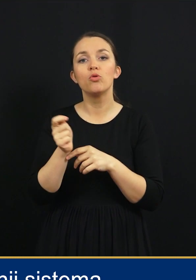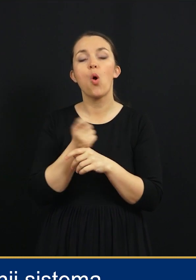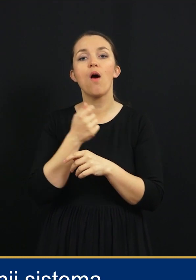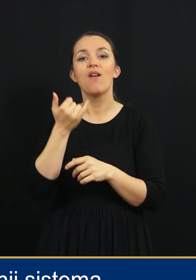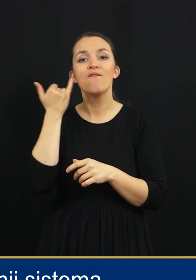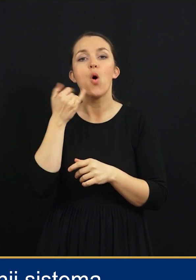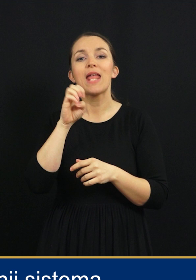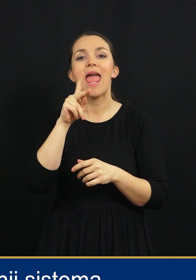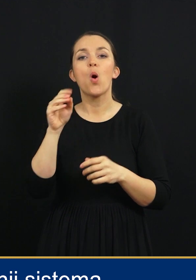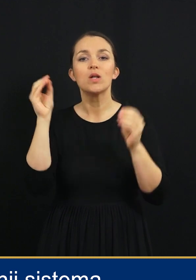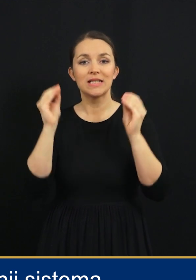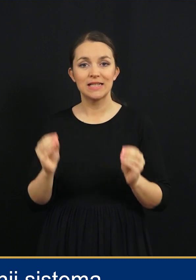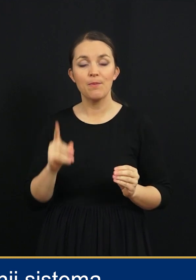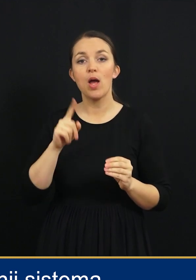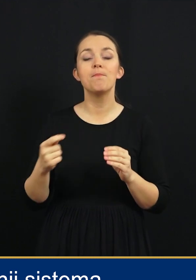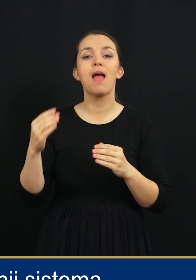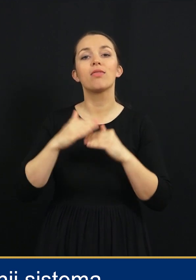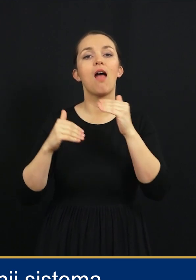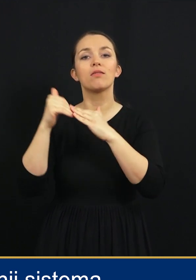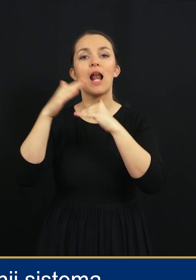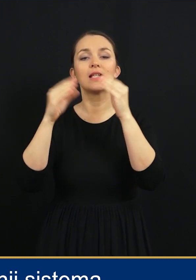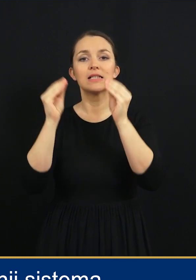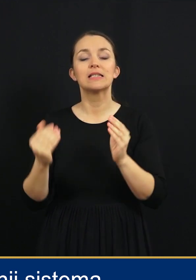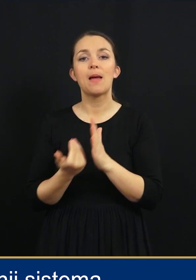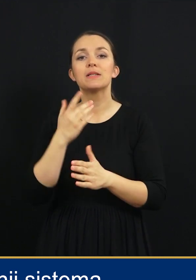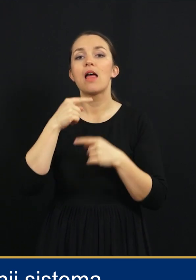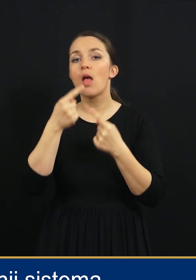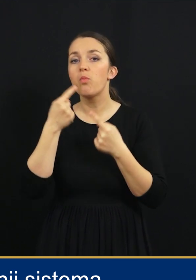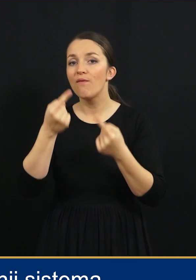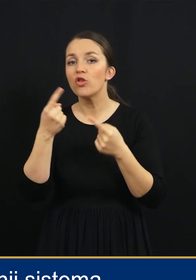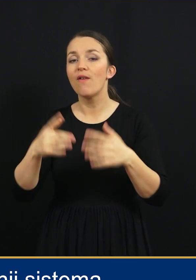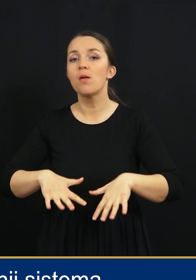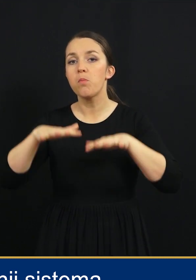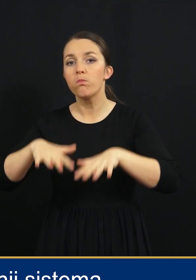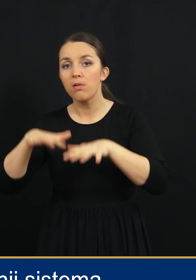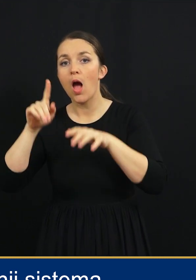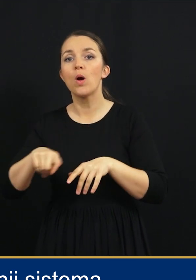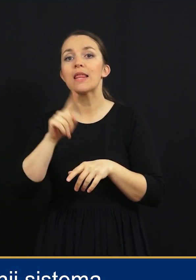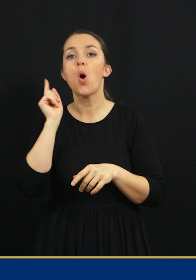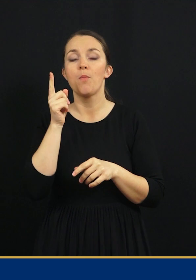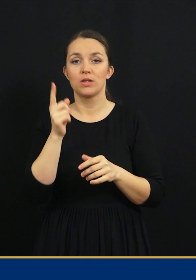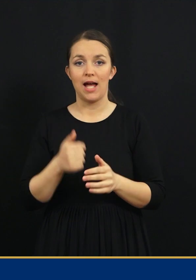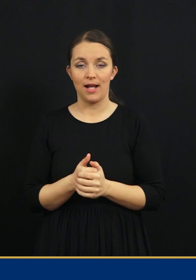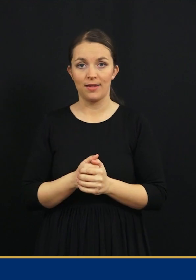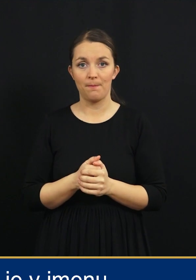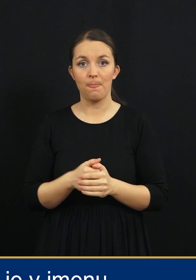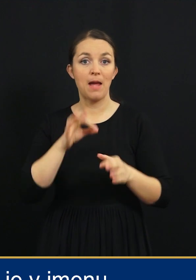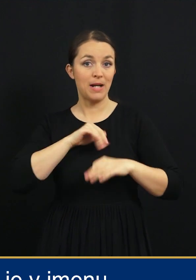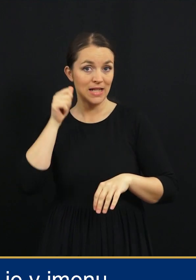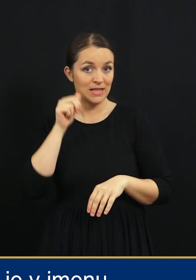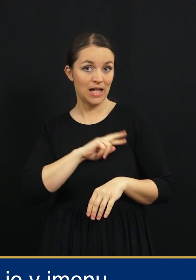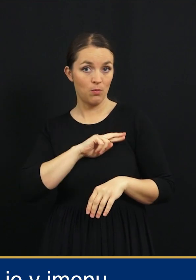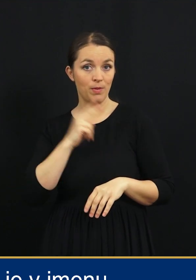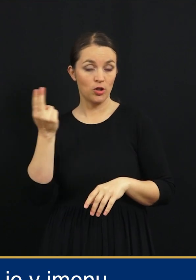vodnih ekosistemov ter nadgradnji sistema za napovedovanje poplav in opozarjanje. Predsednica